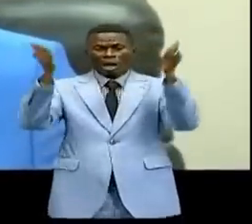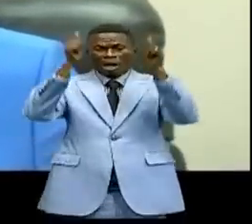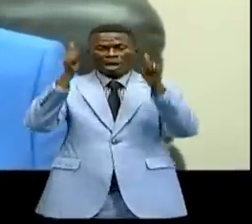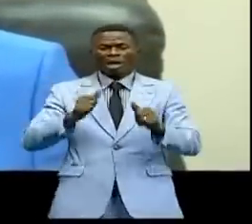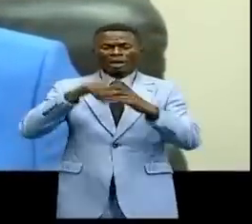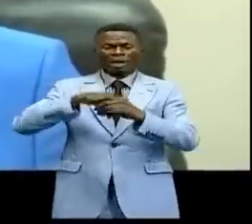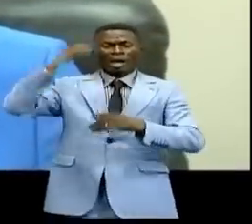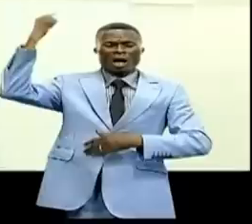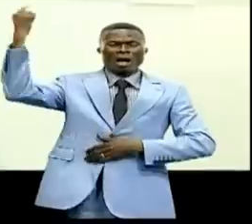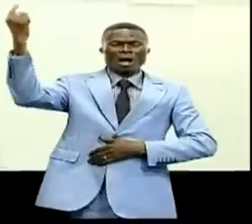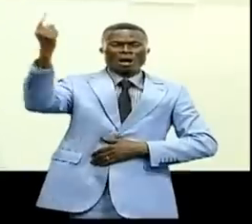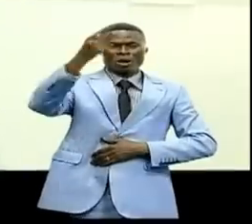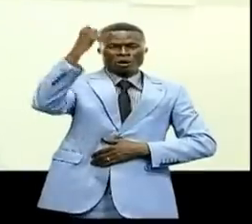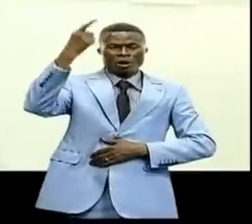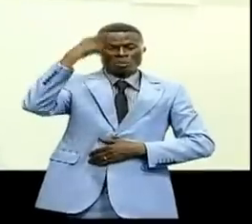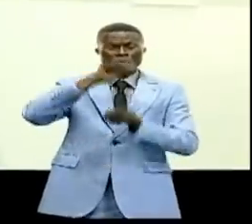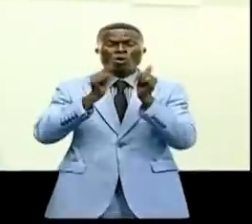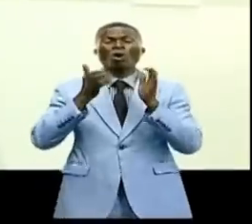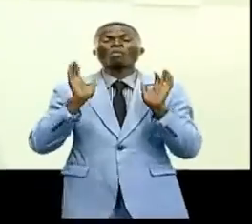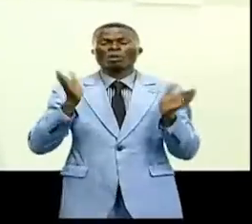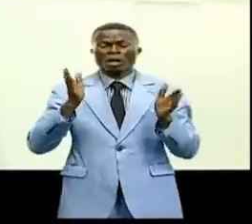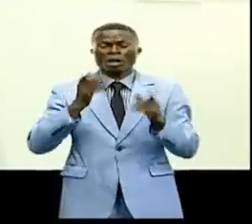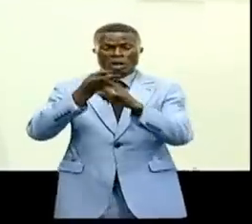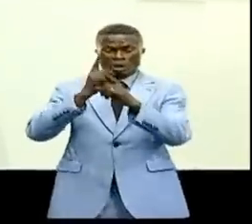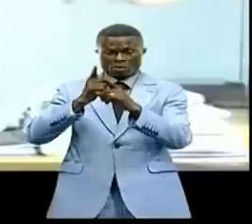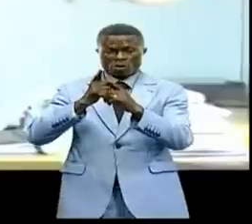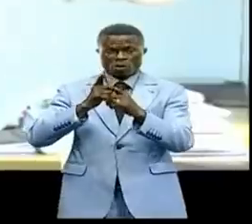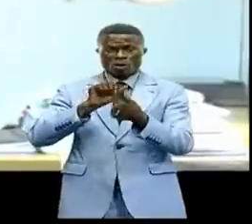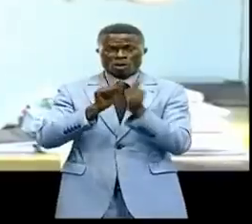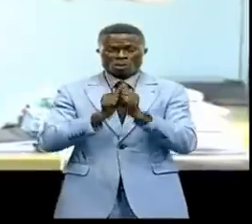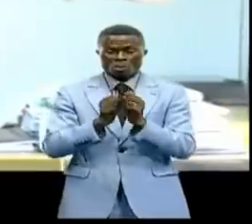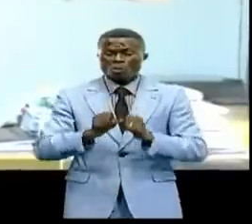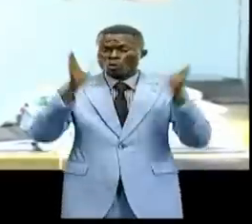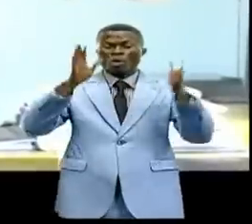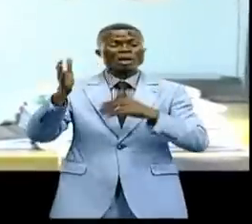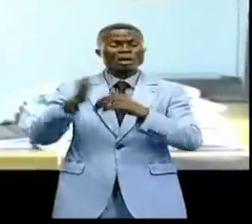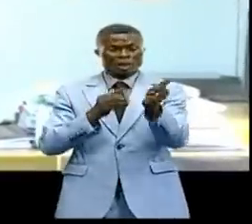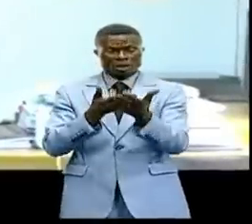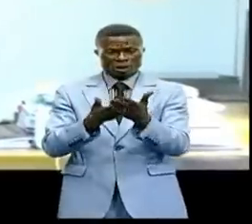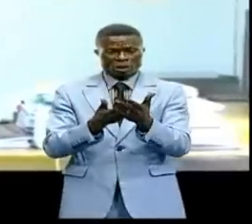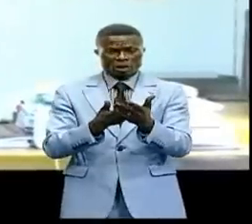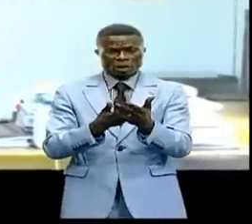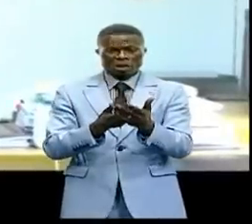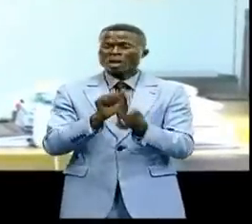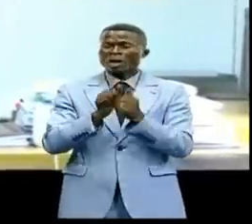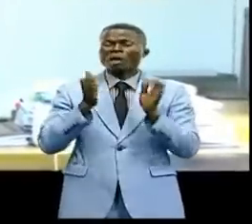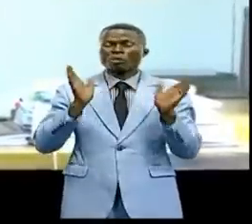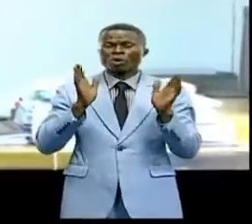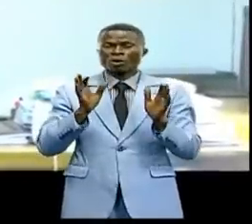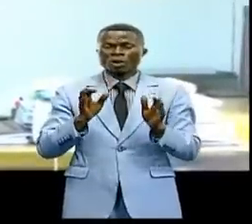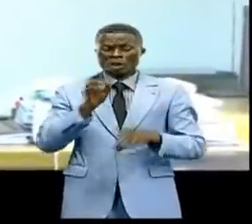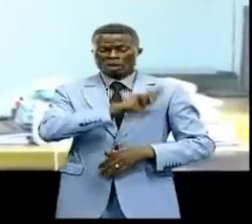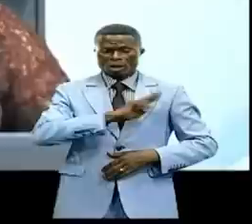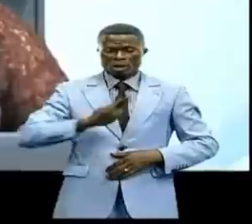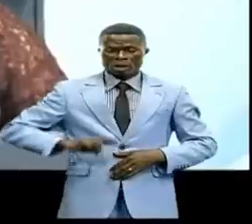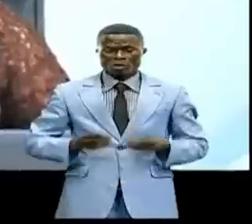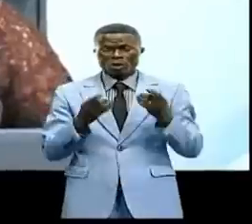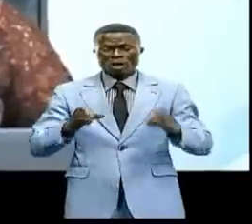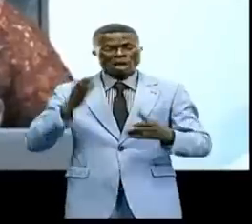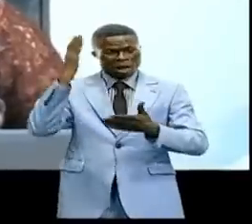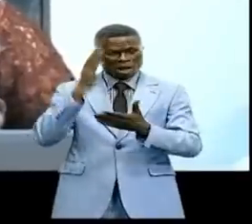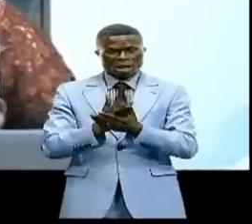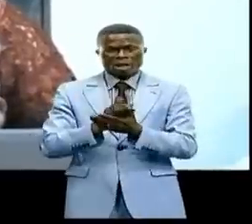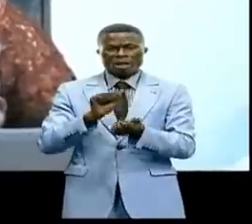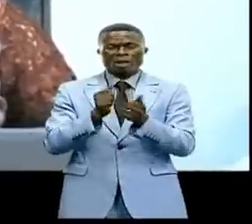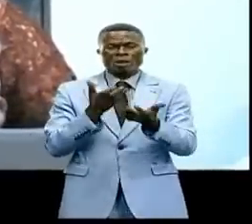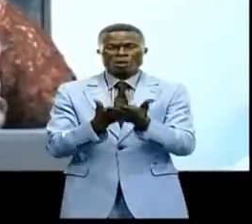le monde. Au vu des enjeux liés à la dénucléarisation, il est essentiel pour la République de ratifier ces